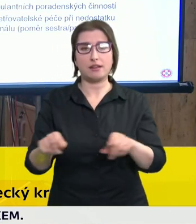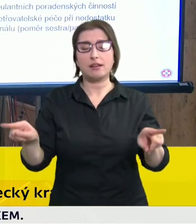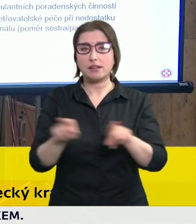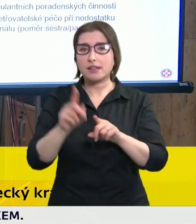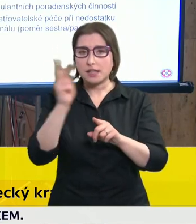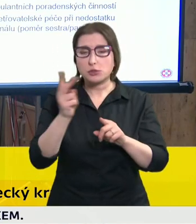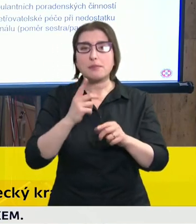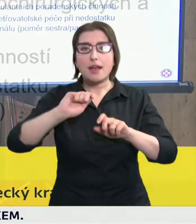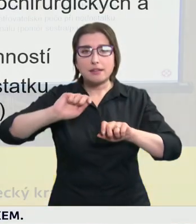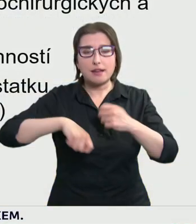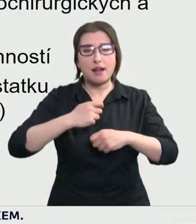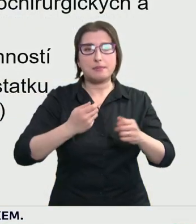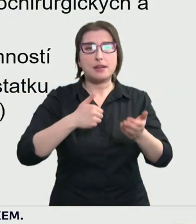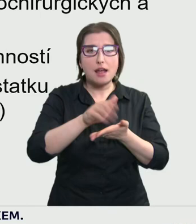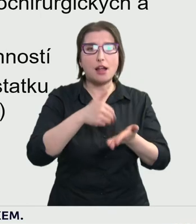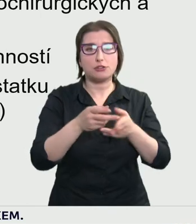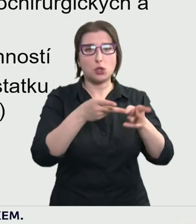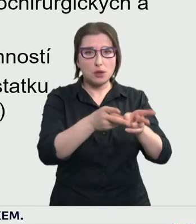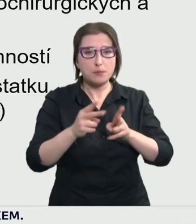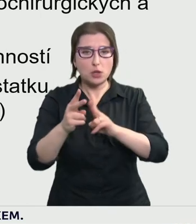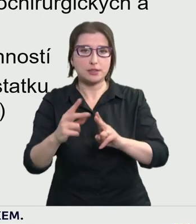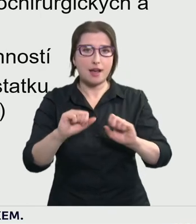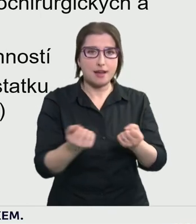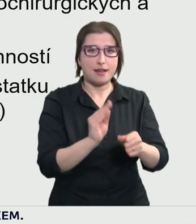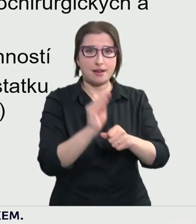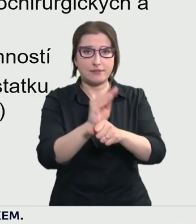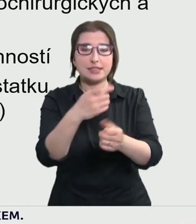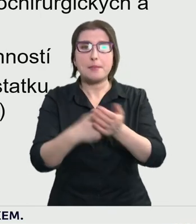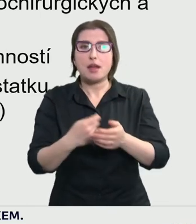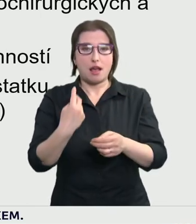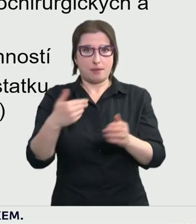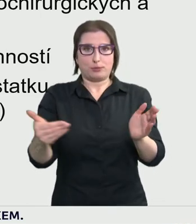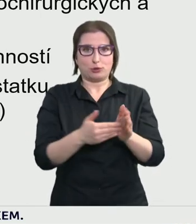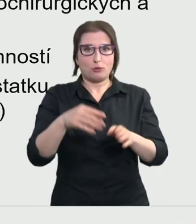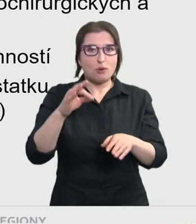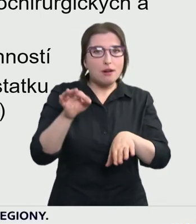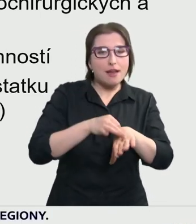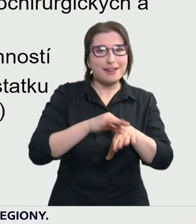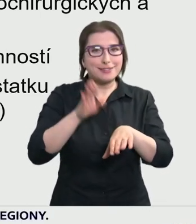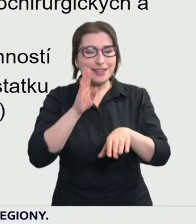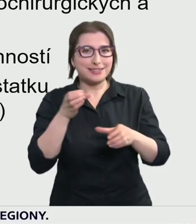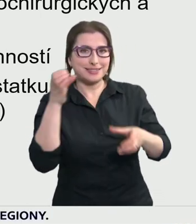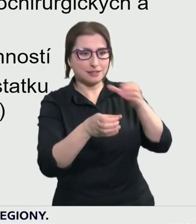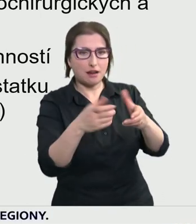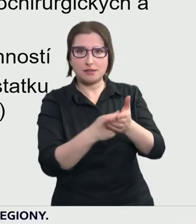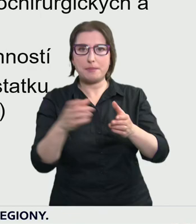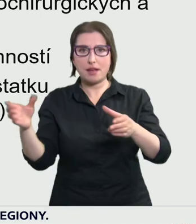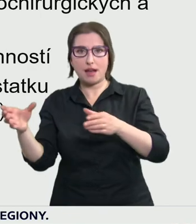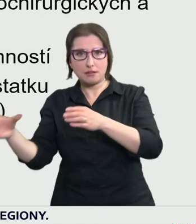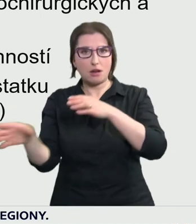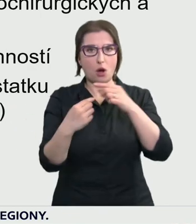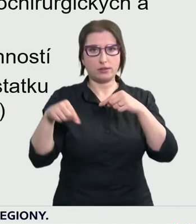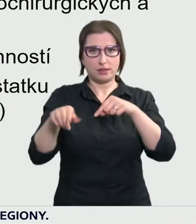lůžka, docházelo k nařeďování kvalifikovaného personálu s dopadem na úroveň standardu ošetřovatelské péče.